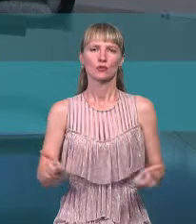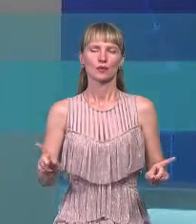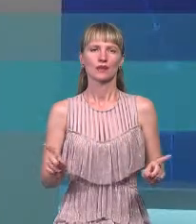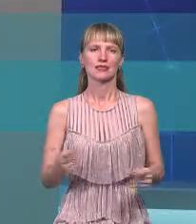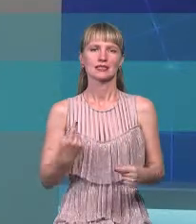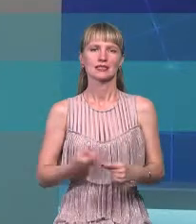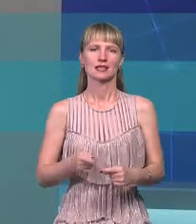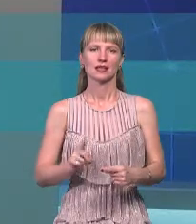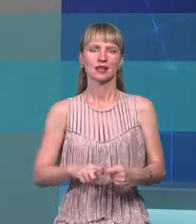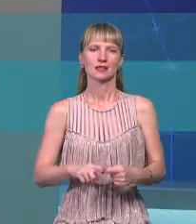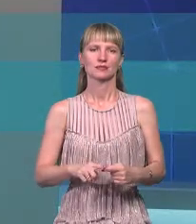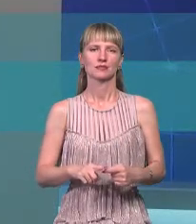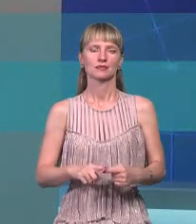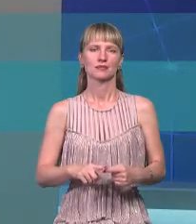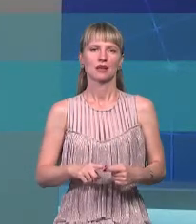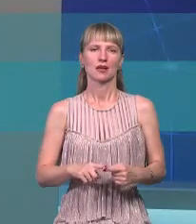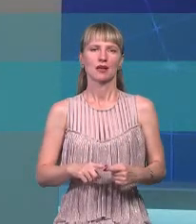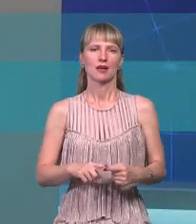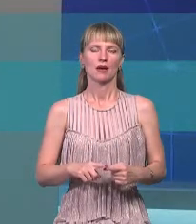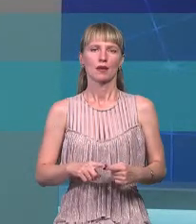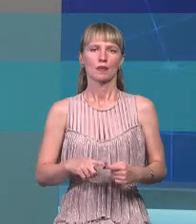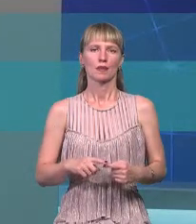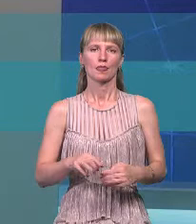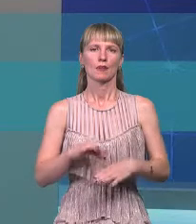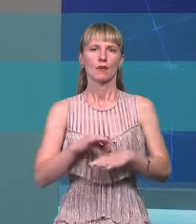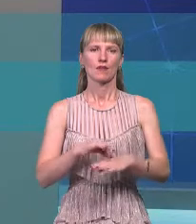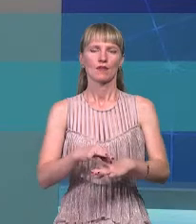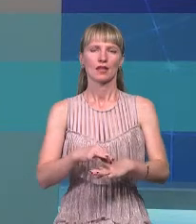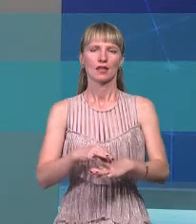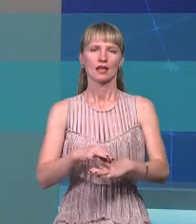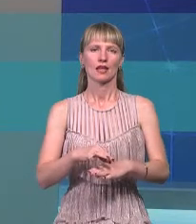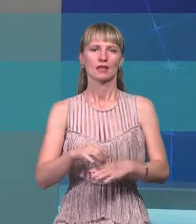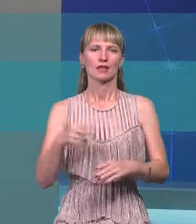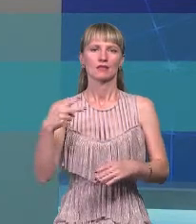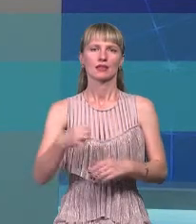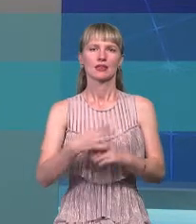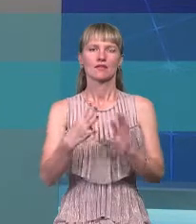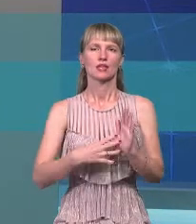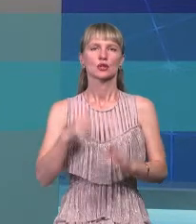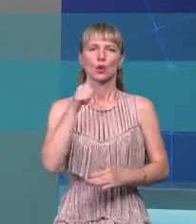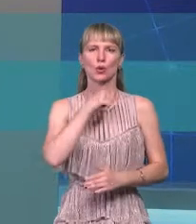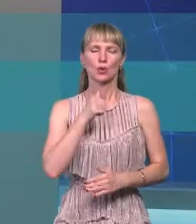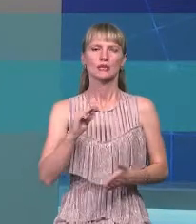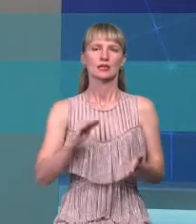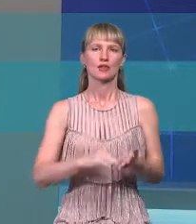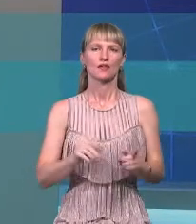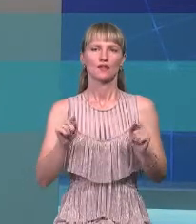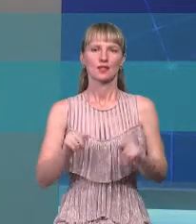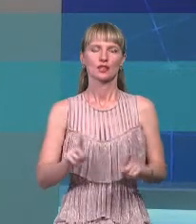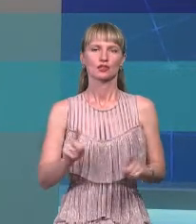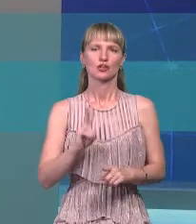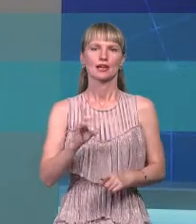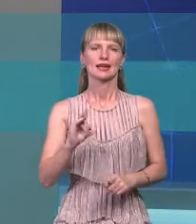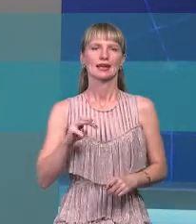особливість цієї кампанії щодо проведення ЗНО у 2019 році становить те, що